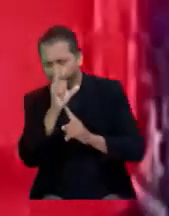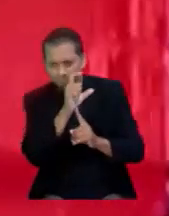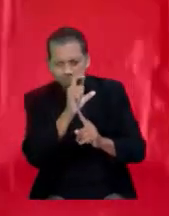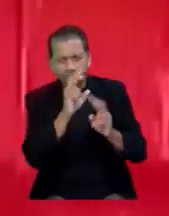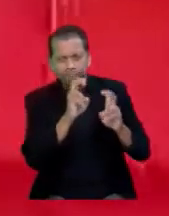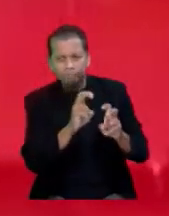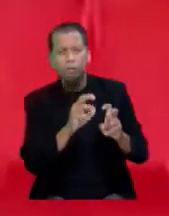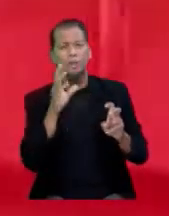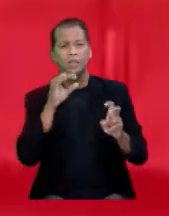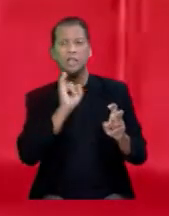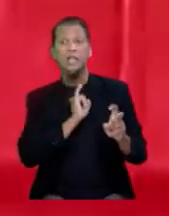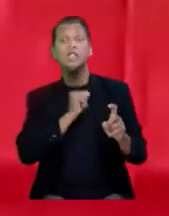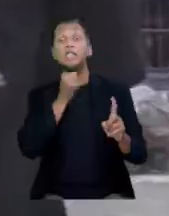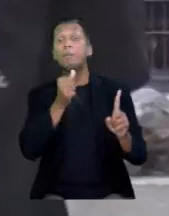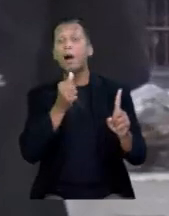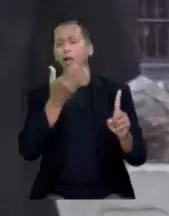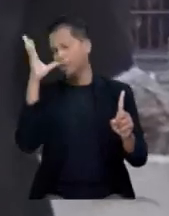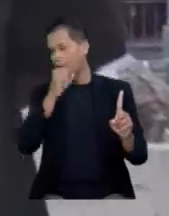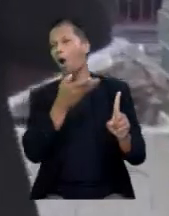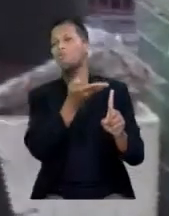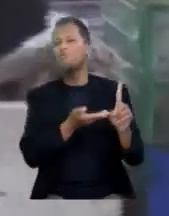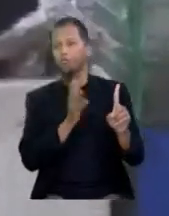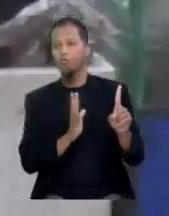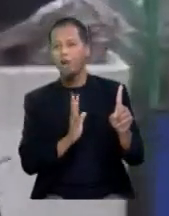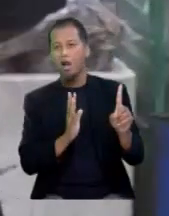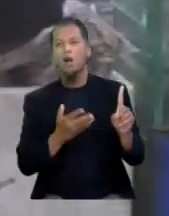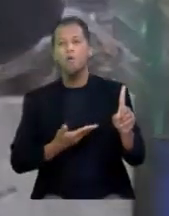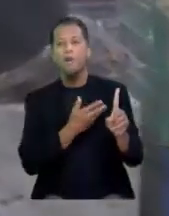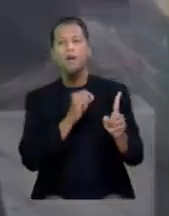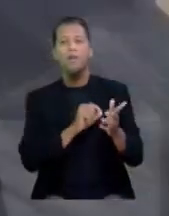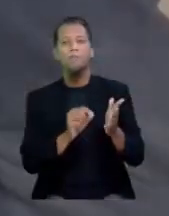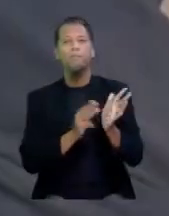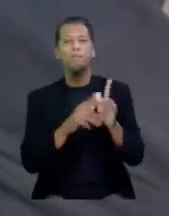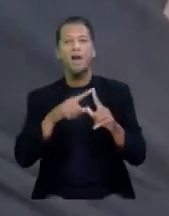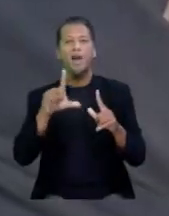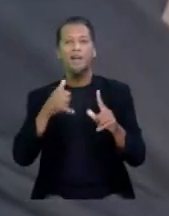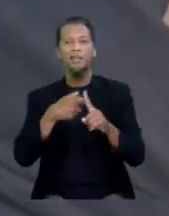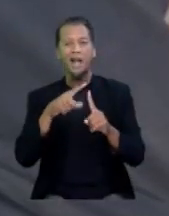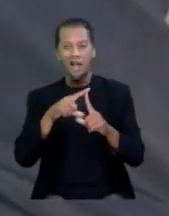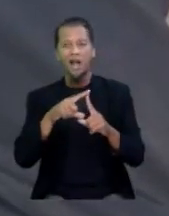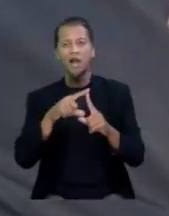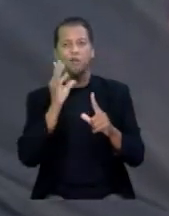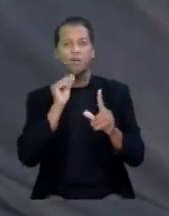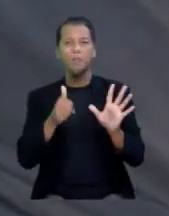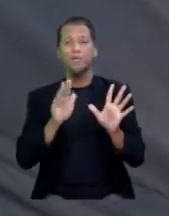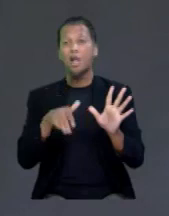identitas pelaku penculikan Malika, bocah perempuan berusia 6 tahun, warga Jalan Gunung Sahari, Sawah Besar, Jakarta